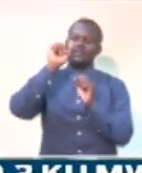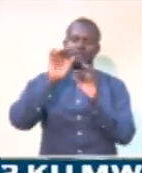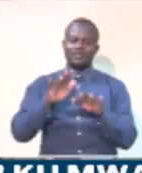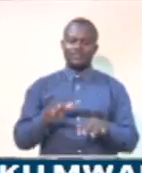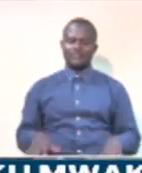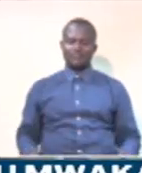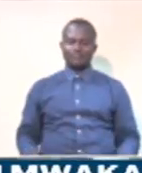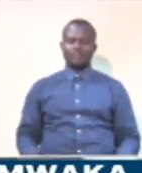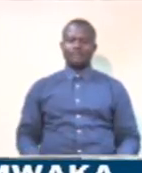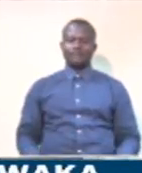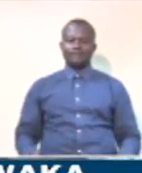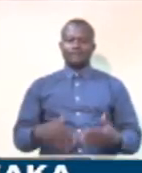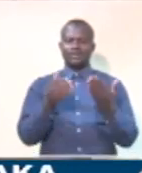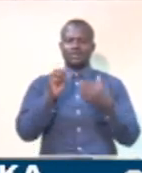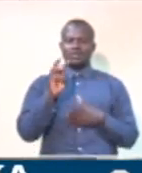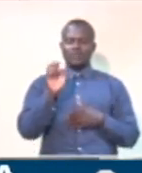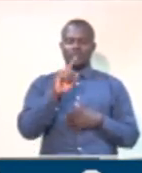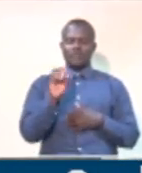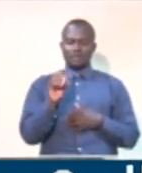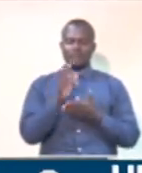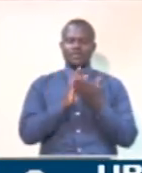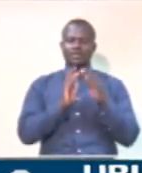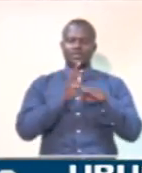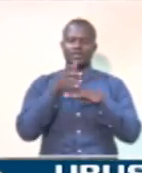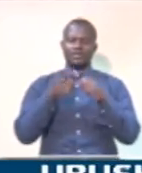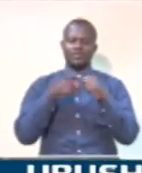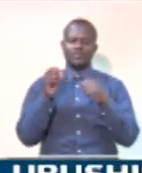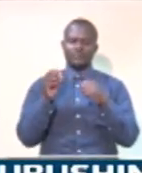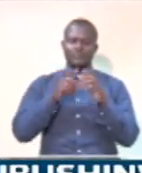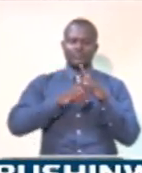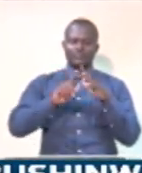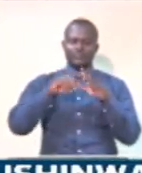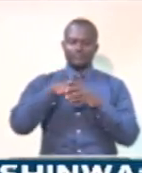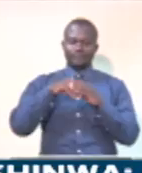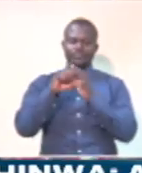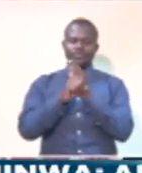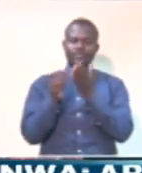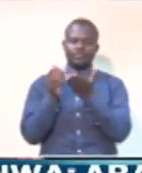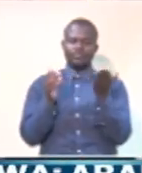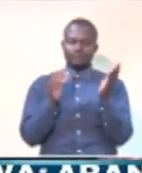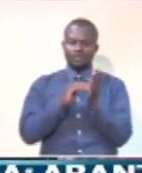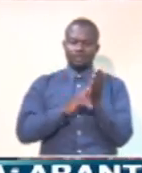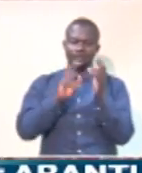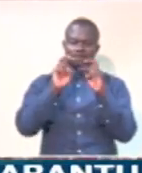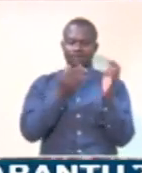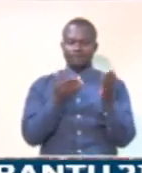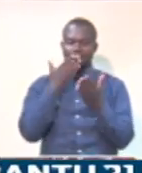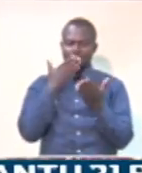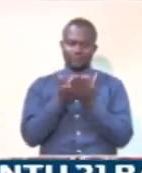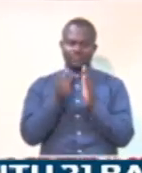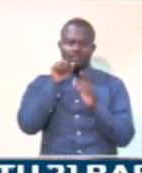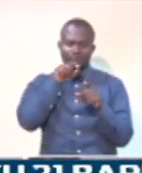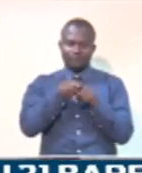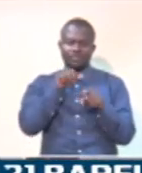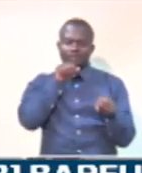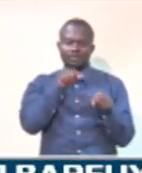umugisha usibye Mawazo bamwe mu barenga 600 bari bahungiye muri uyu murenge bahamya ko bakiriwe neza n'abavandimwe